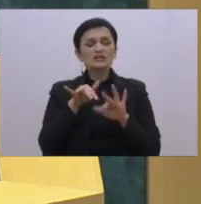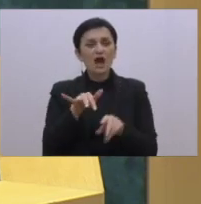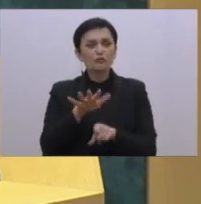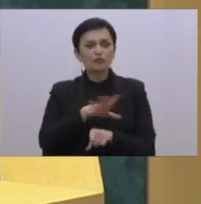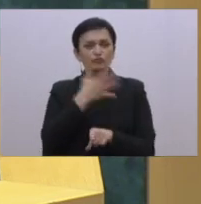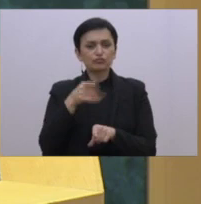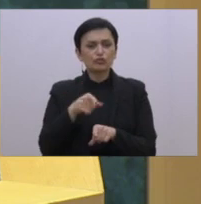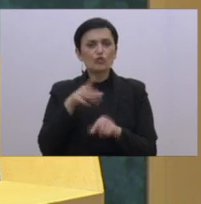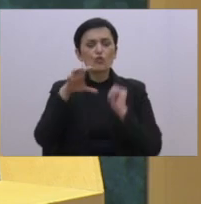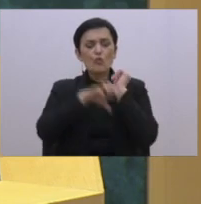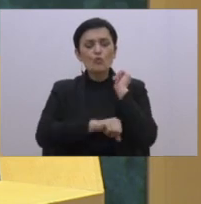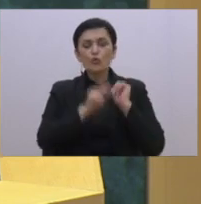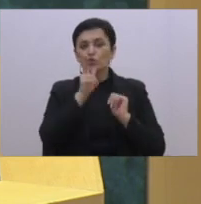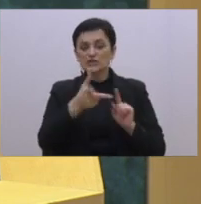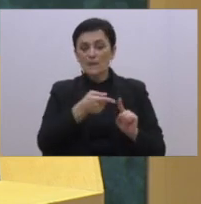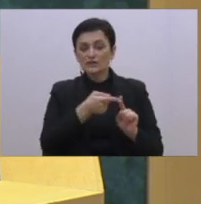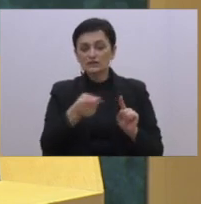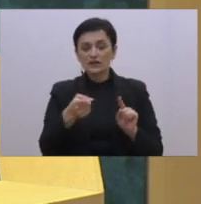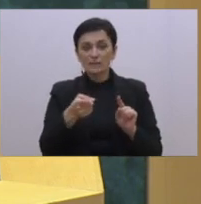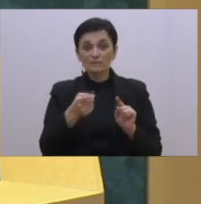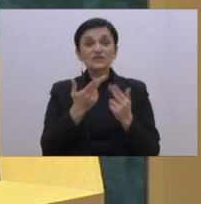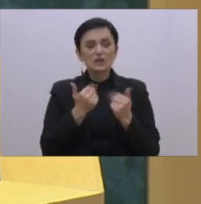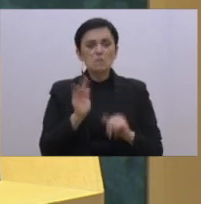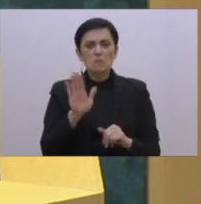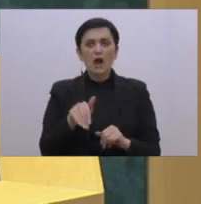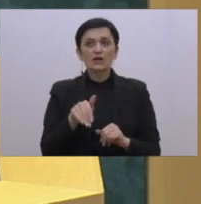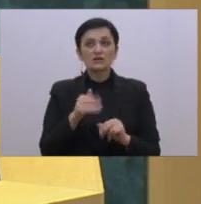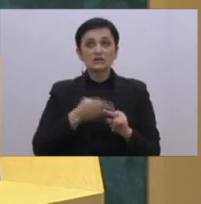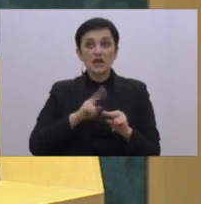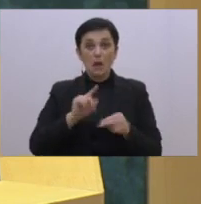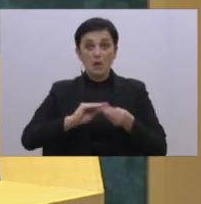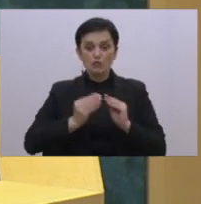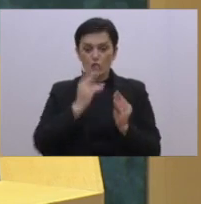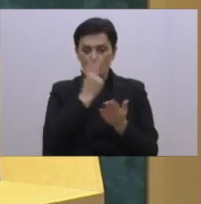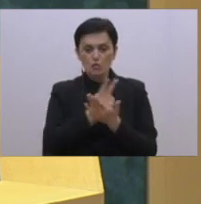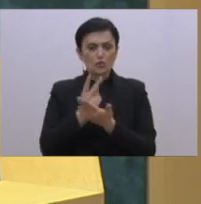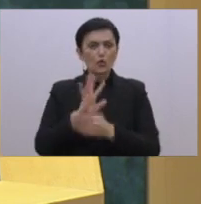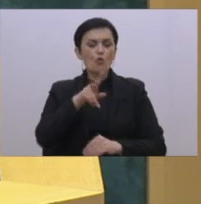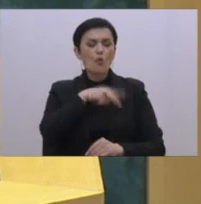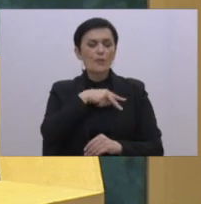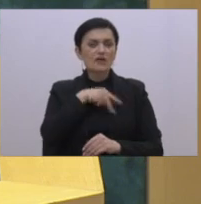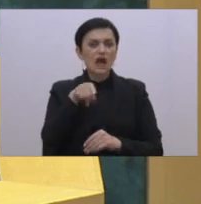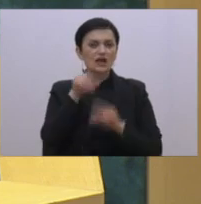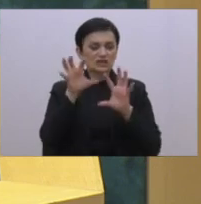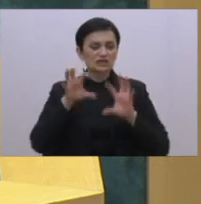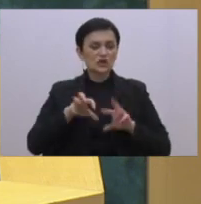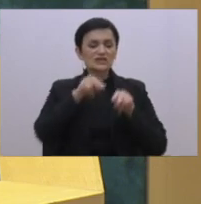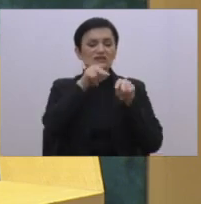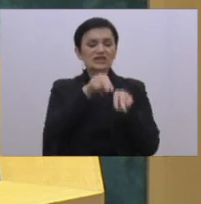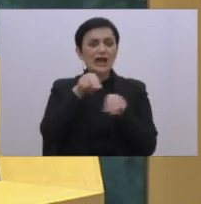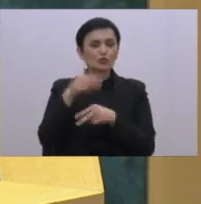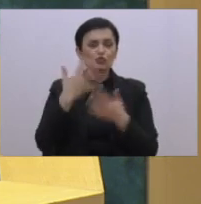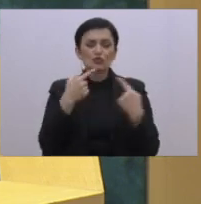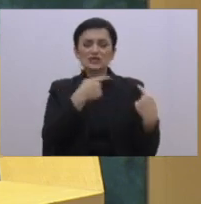უხდებოდა ბოლო სამი წლის განმავლობაში. და მაინც ამ გამოწვევის მიუხედავად პარლამენტს საკანონმდებლო, საზედამხედველო თუ